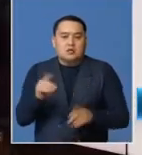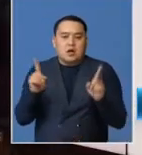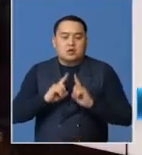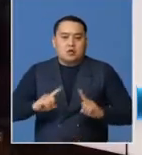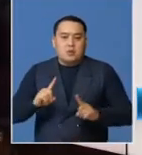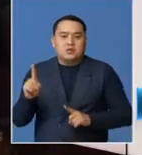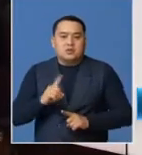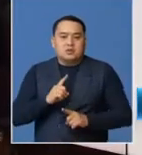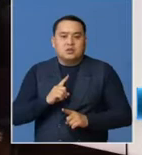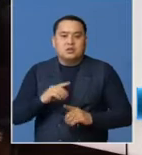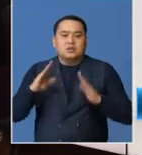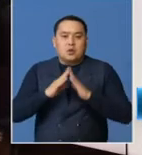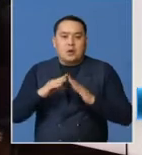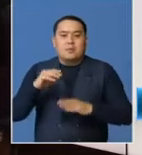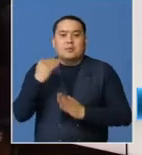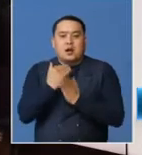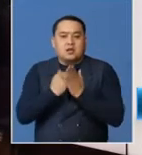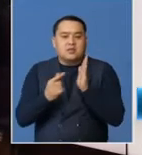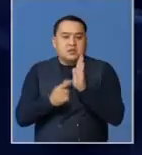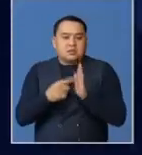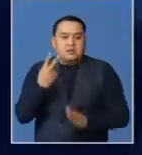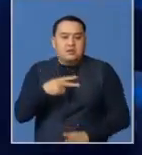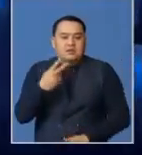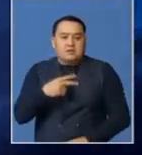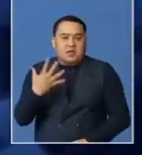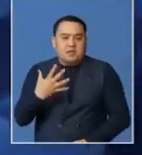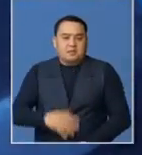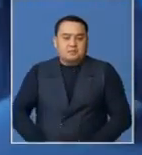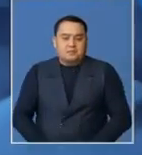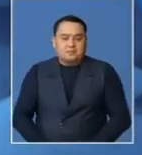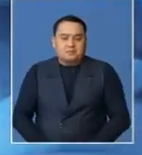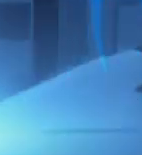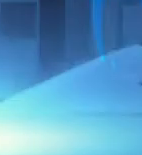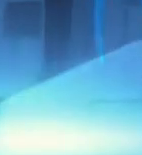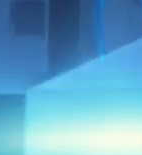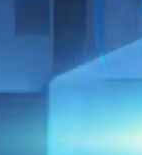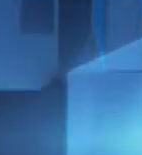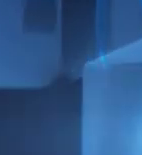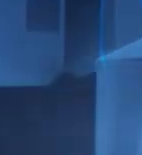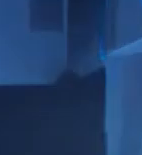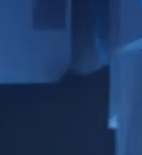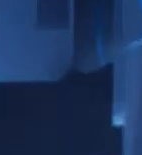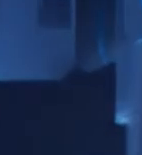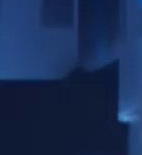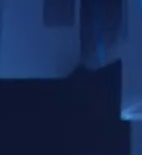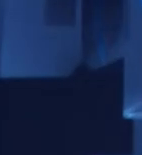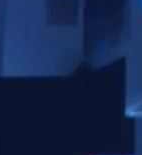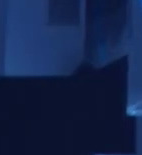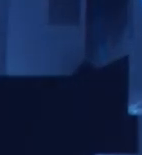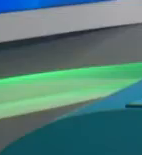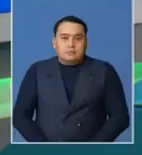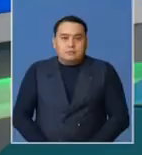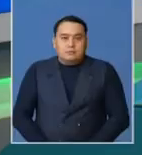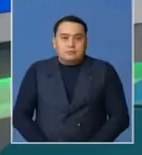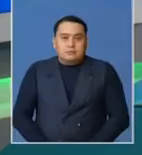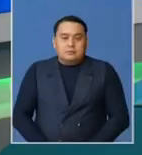акцент сделать на жилищной программе 7-20-25. Ильяма Раймбеков, Жаслан Шенгенже, телеканал ЖТСУ, Талдыкурган.